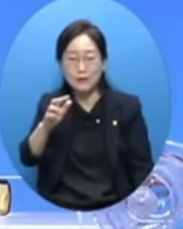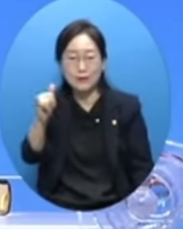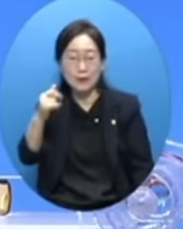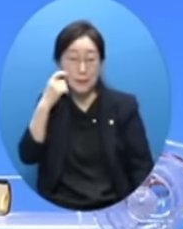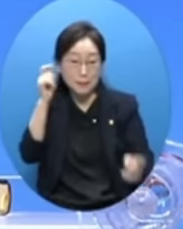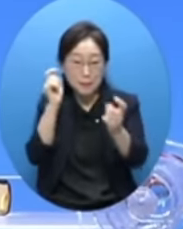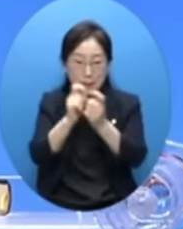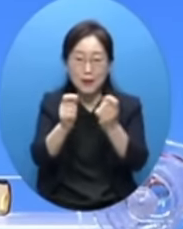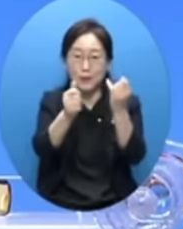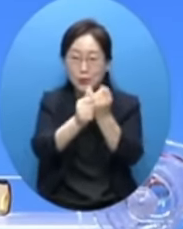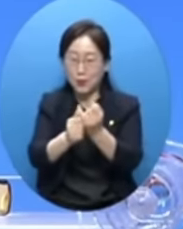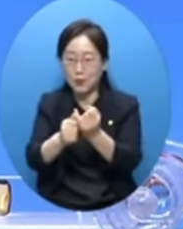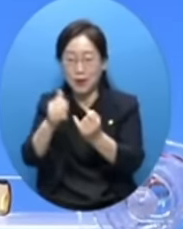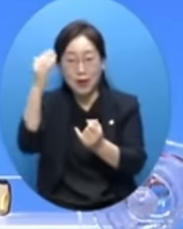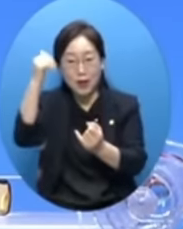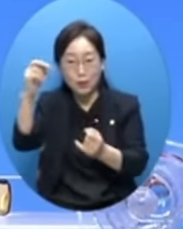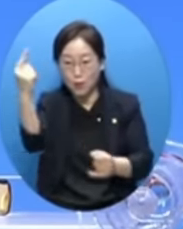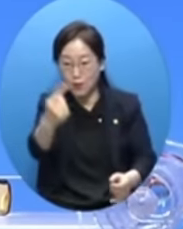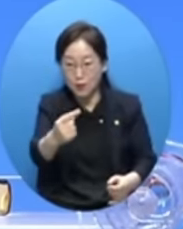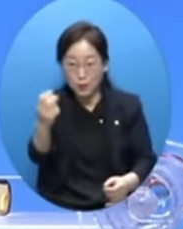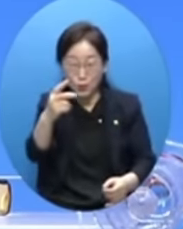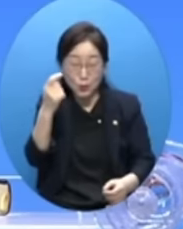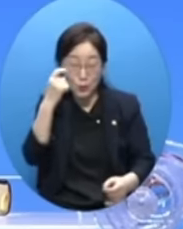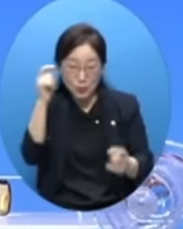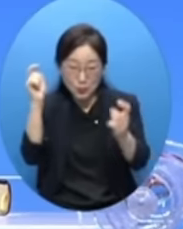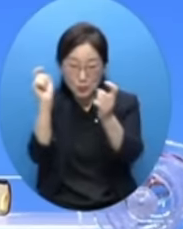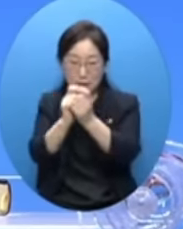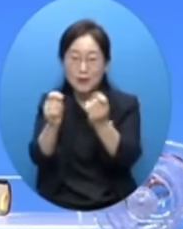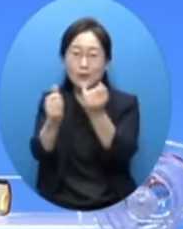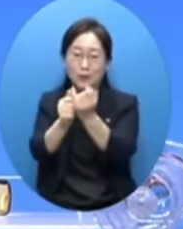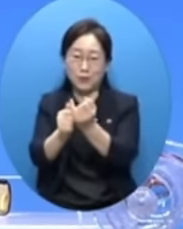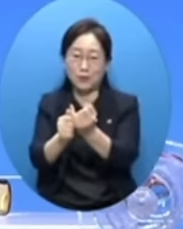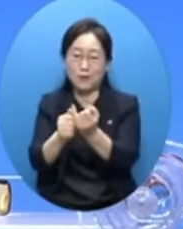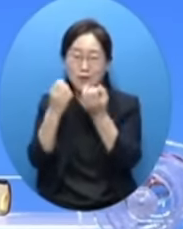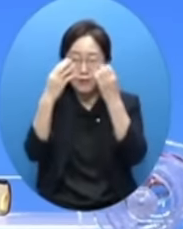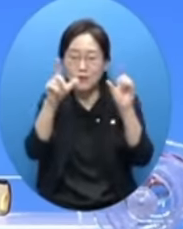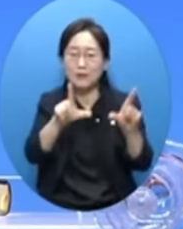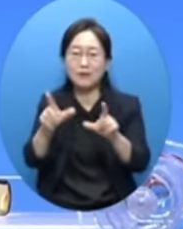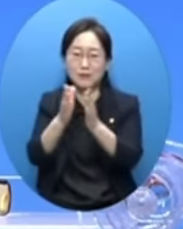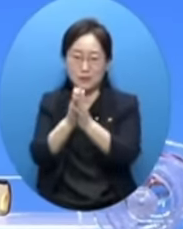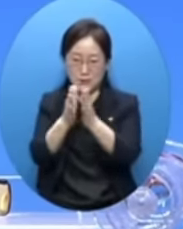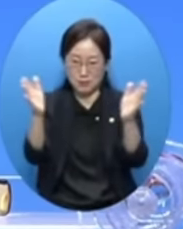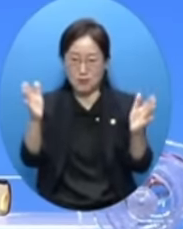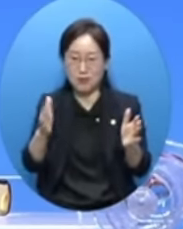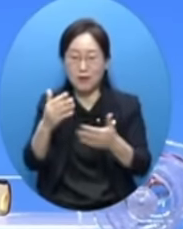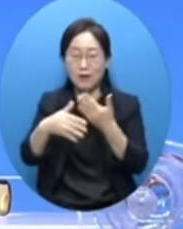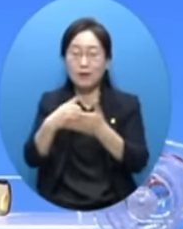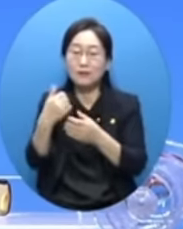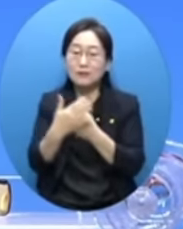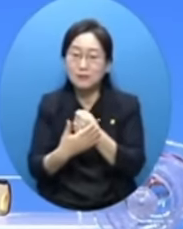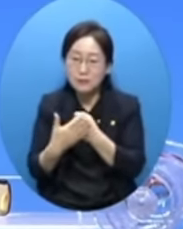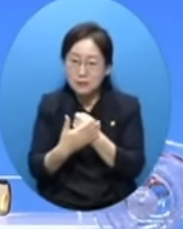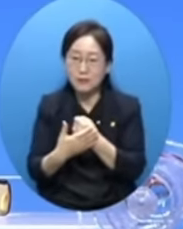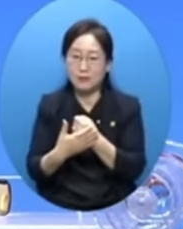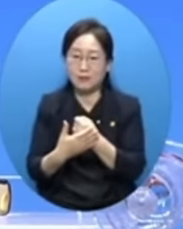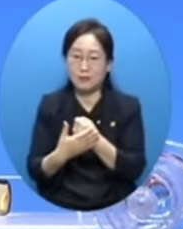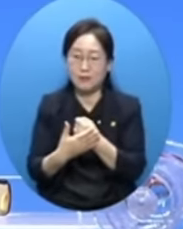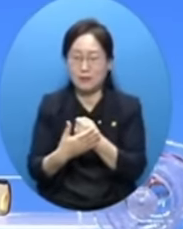한국에 돌아와서 결혼해서 그들이 새 삶을 살게 되고 하나님의 은혜 가운데 저들이 다